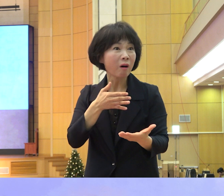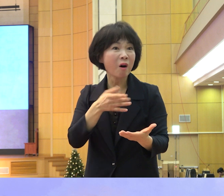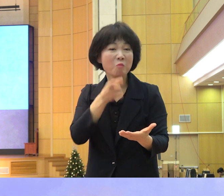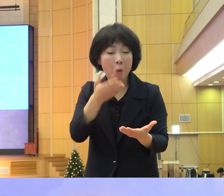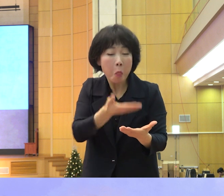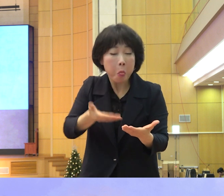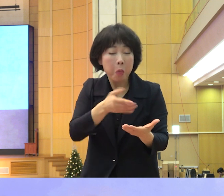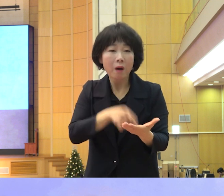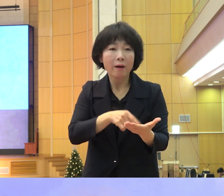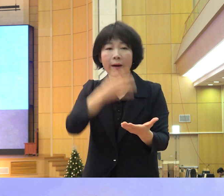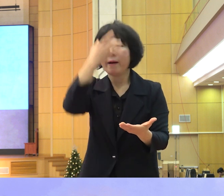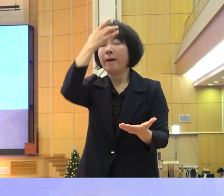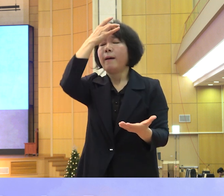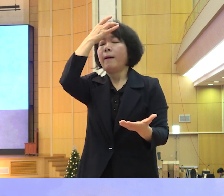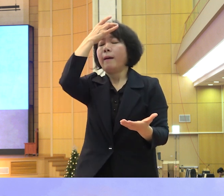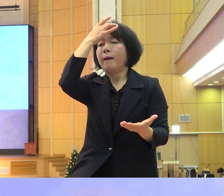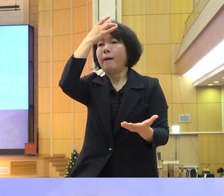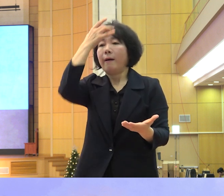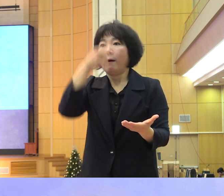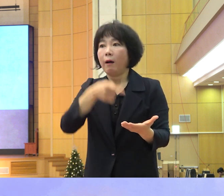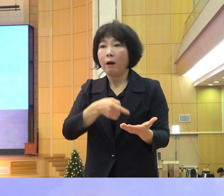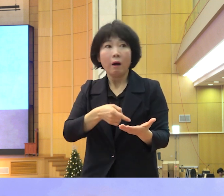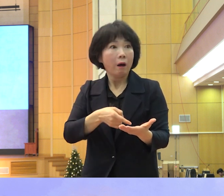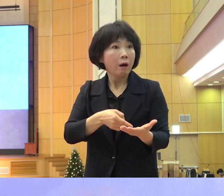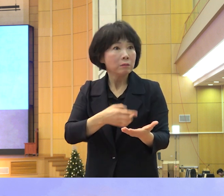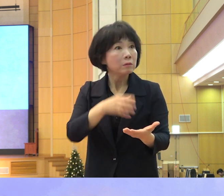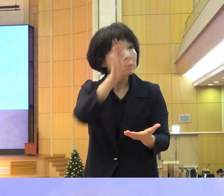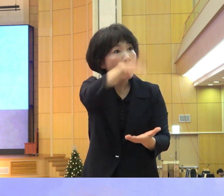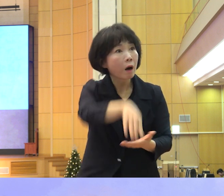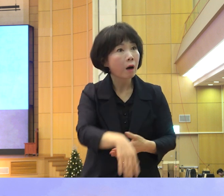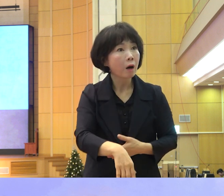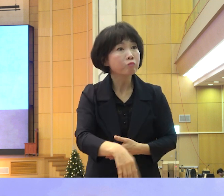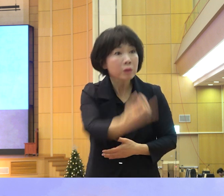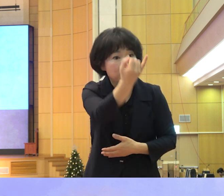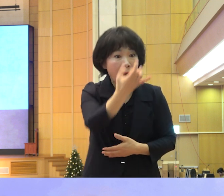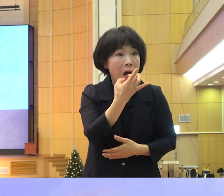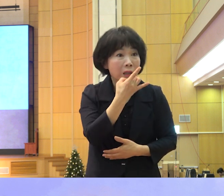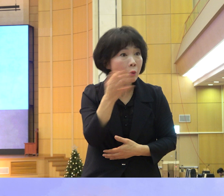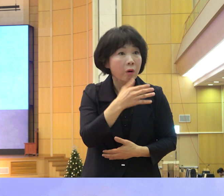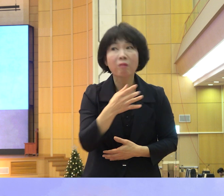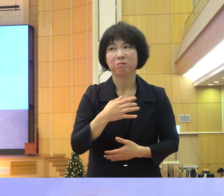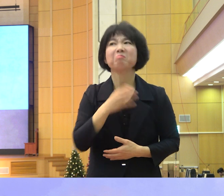숭늉이야. 밥이 아니고. 그래서 내가 쌀이 없냐 그랬더니 없대.